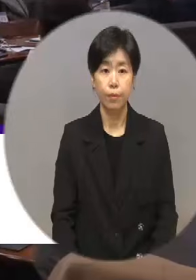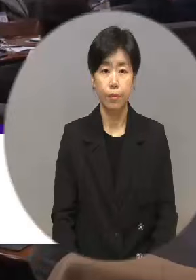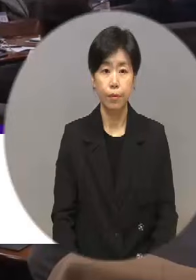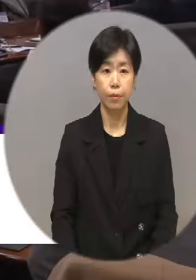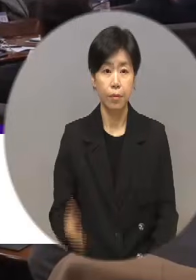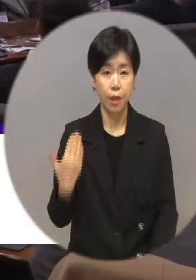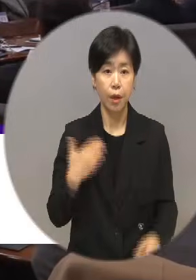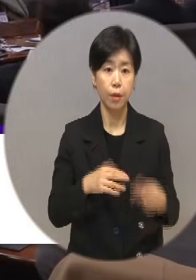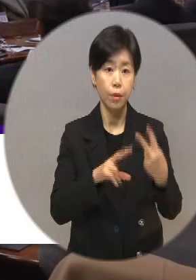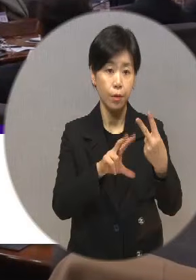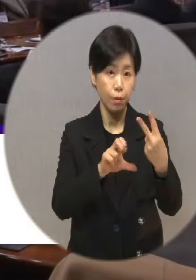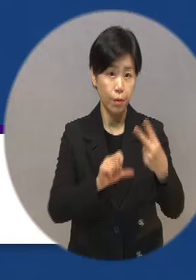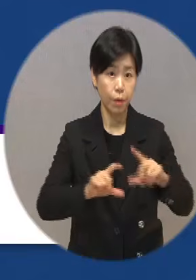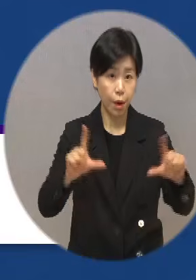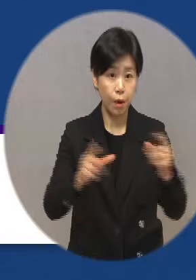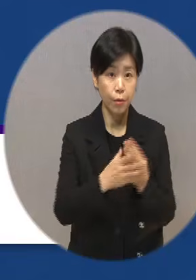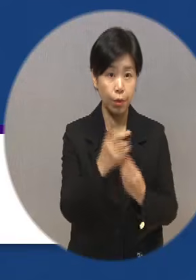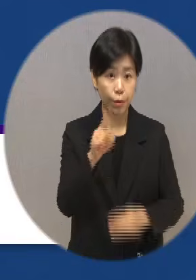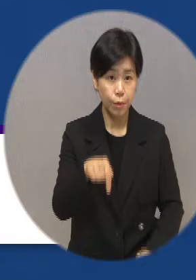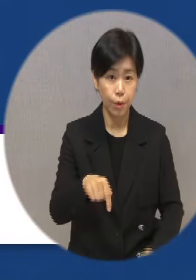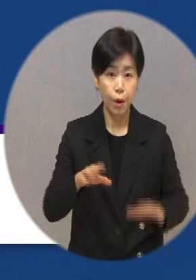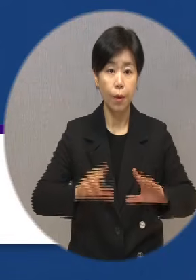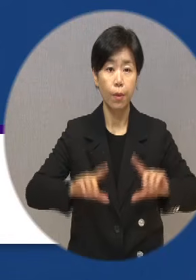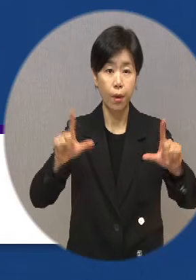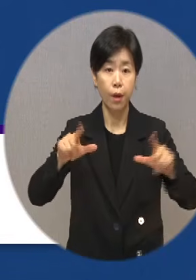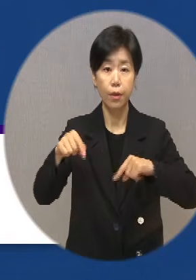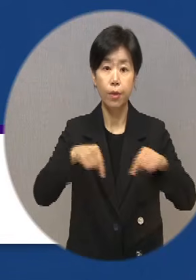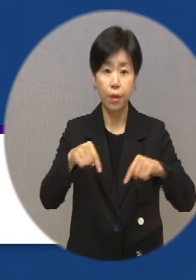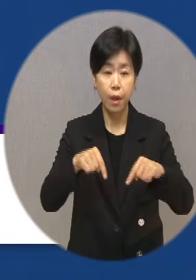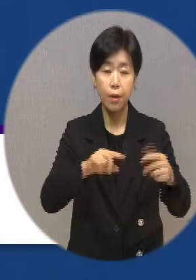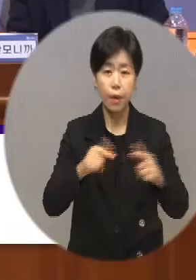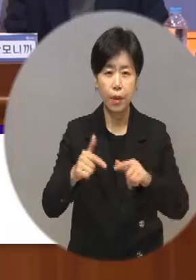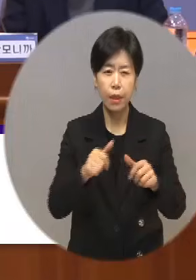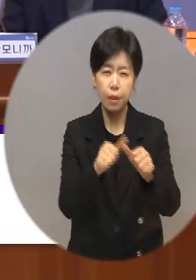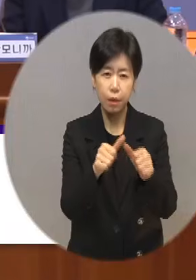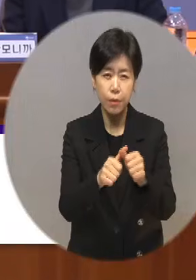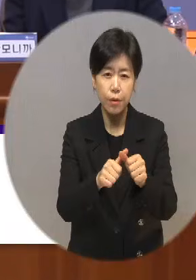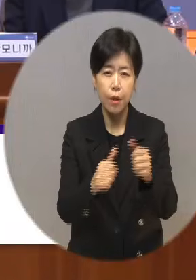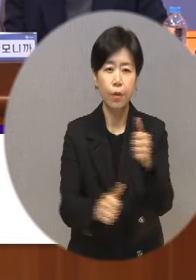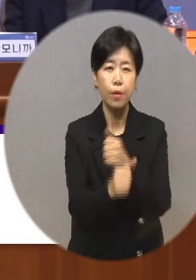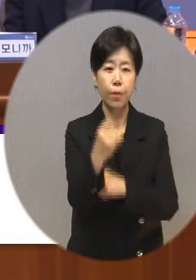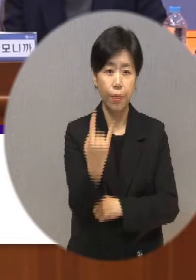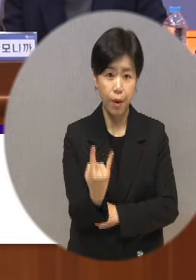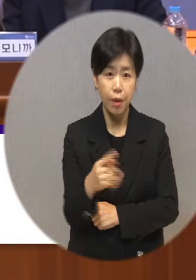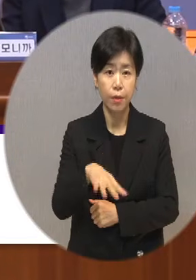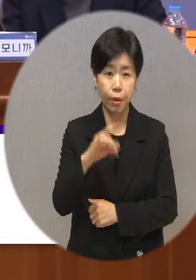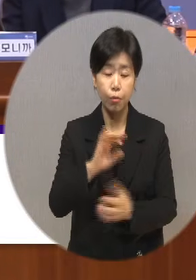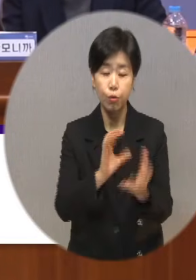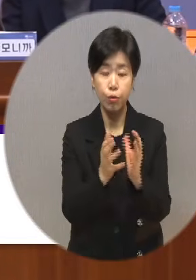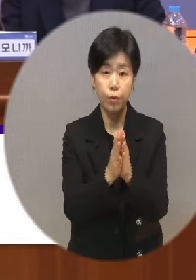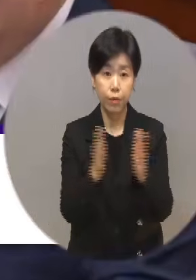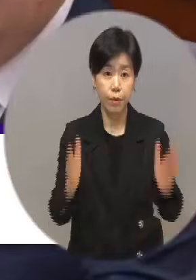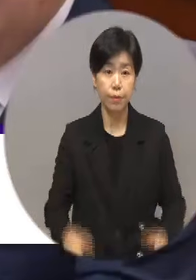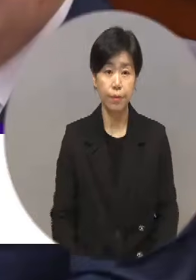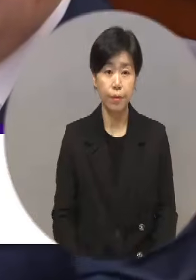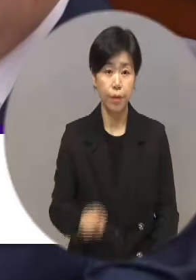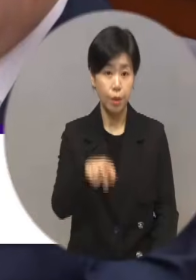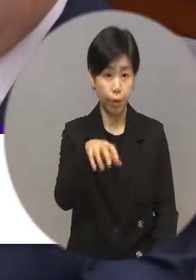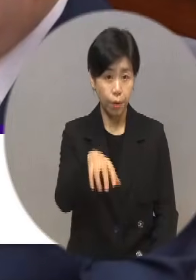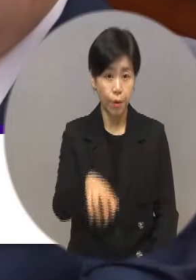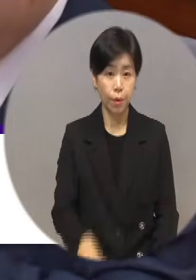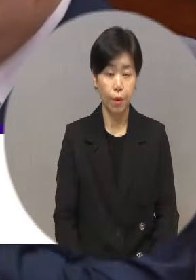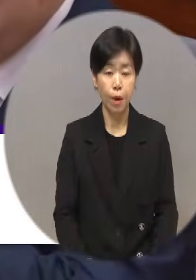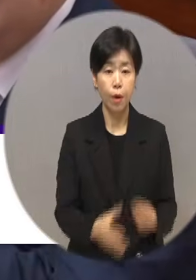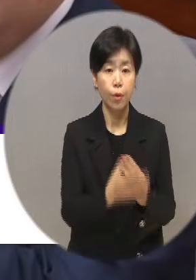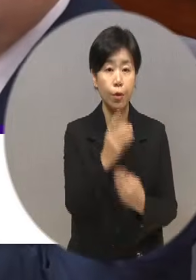지난 25일 통일부는 2026년도 정책자문위원회 첫 전체 회의를 개최했습니다. 이 자리에서